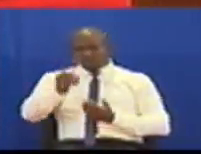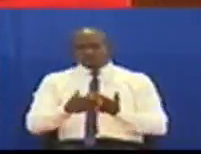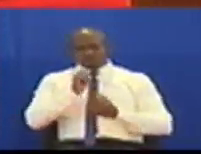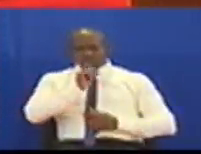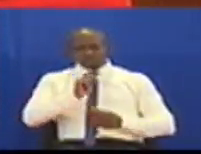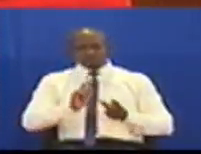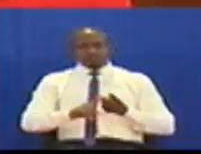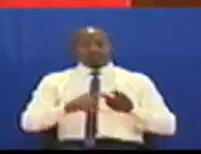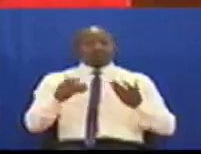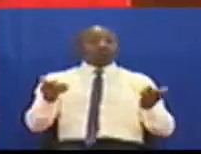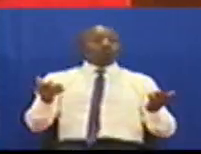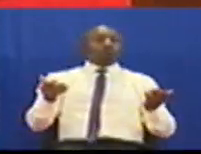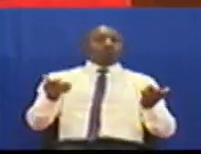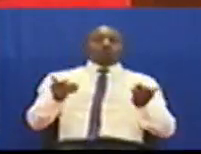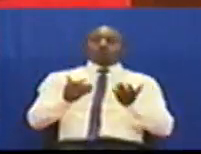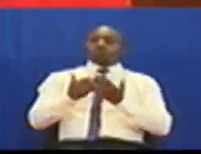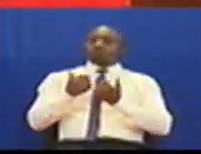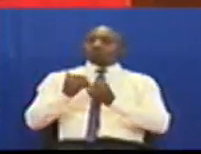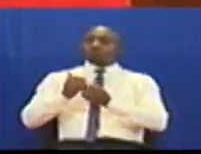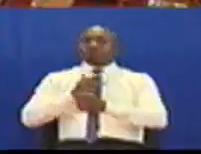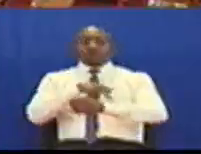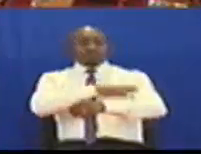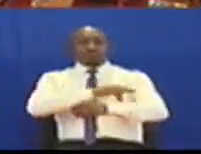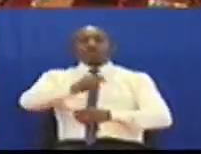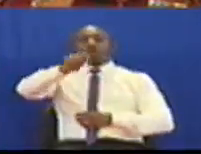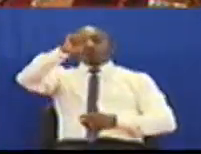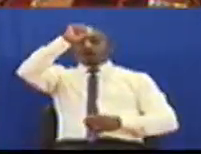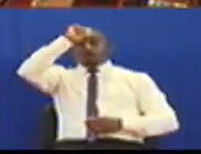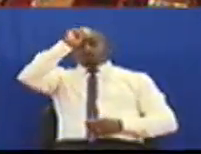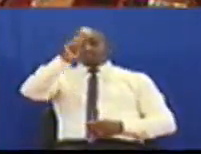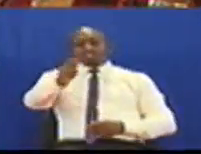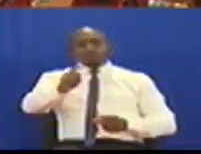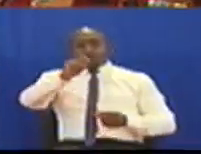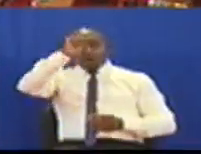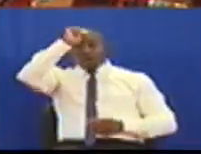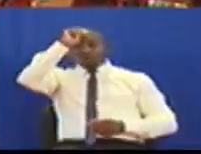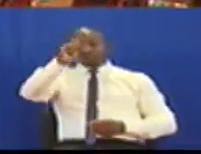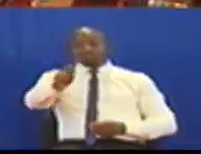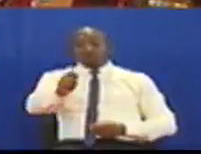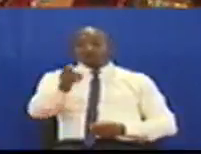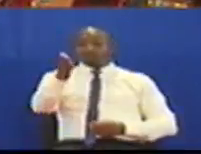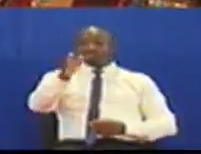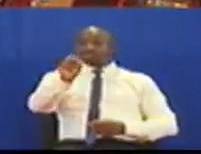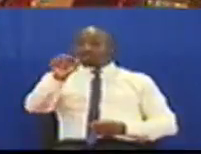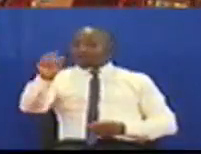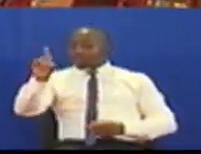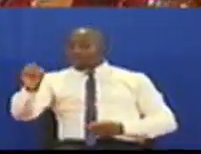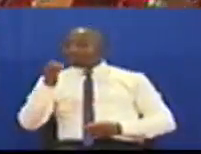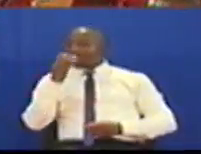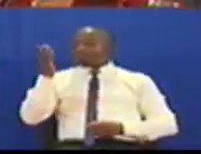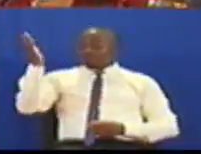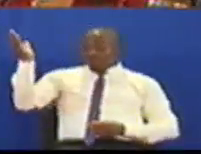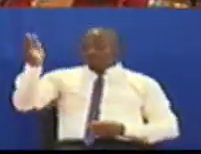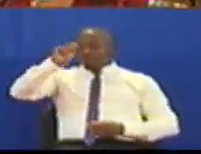kuweza kuchukua hii resource mweshmiwa, ya muda kwa ajili ya Mheshimiwa Sada, kuna taarifa